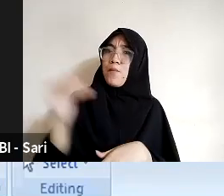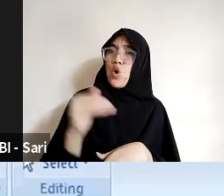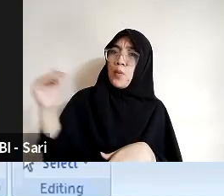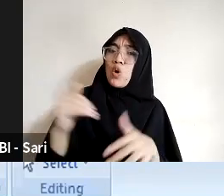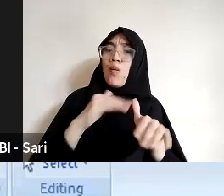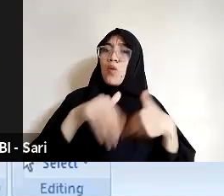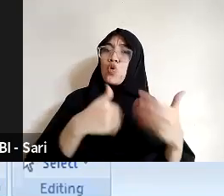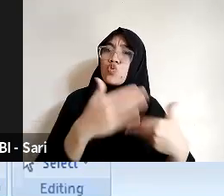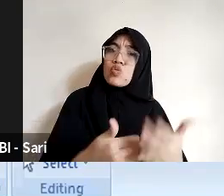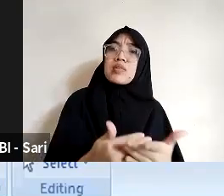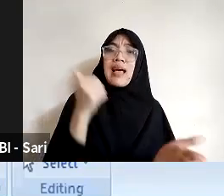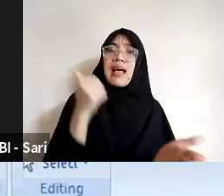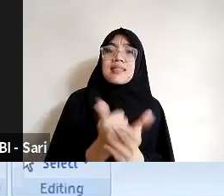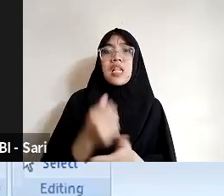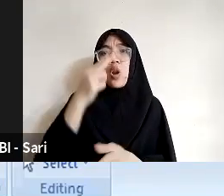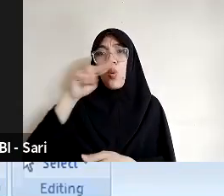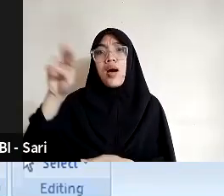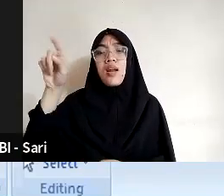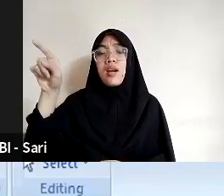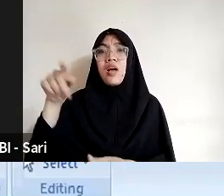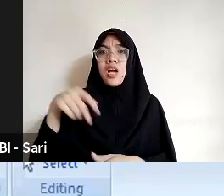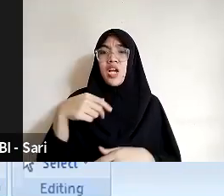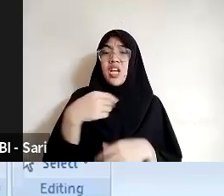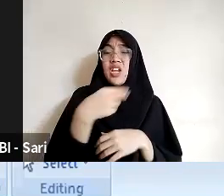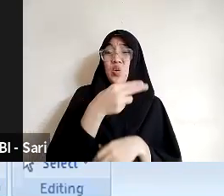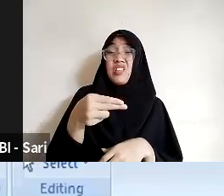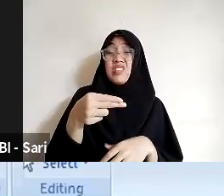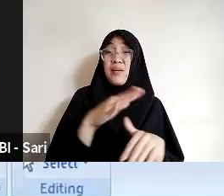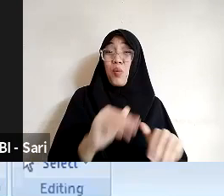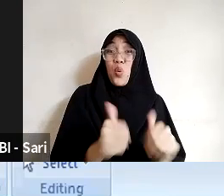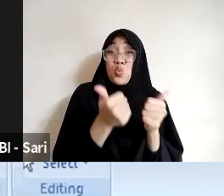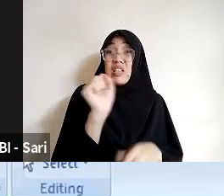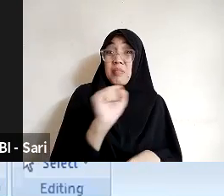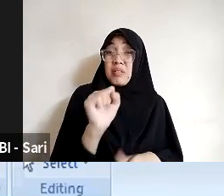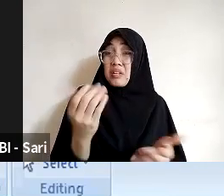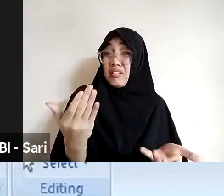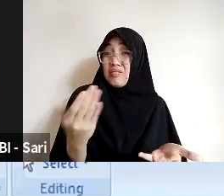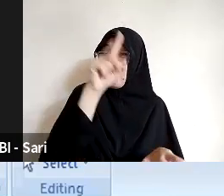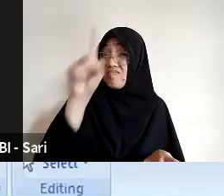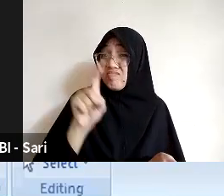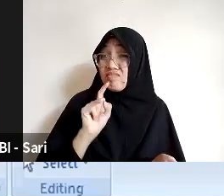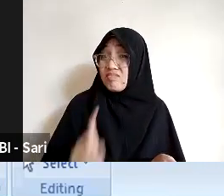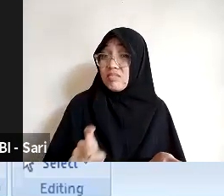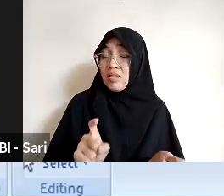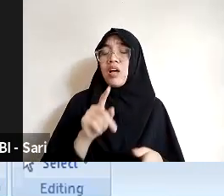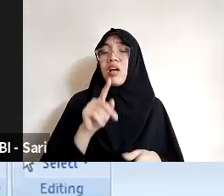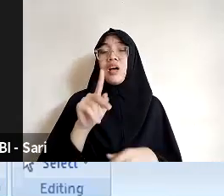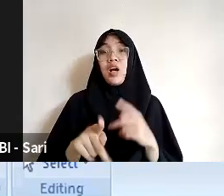dari luar. Seolah-olah Indonesia kemudian tidak bisa memproduksi ini. Kalau dulu jadi Gandhi itu kan